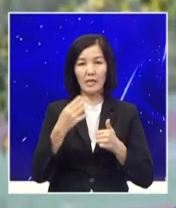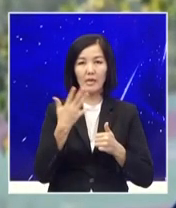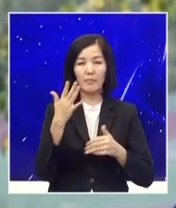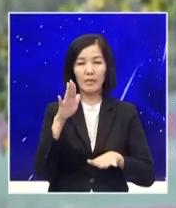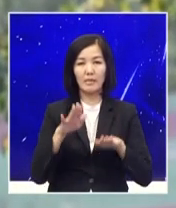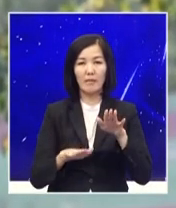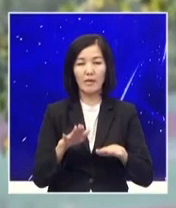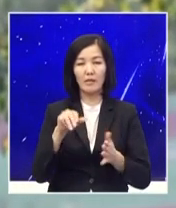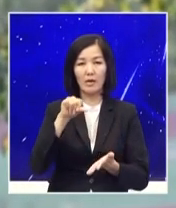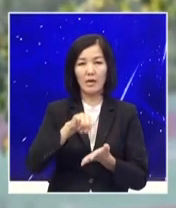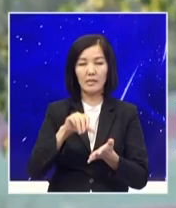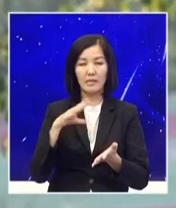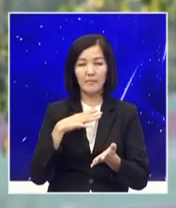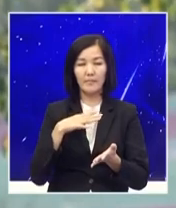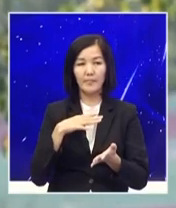өнер көрсеттім.